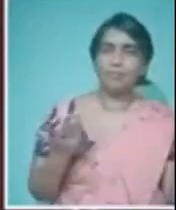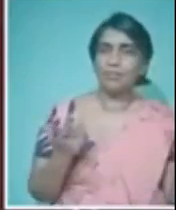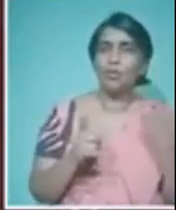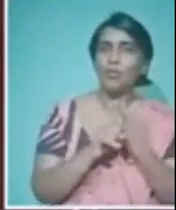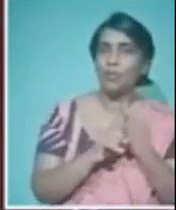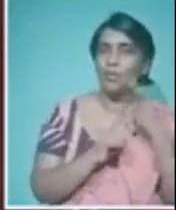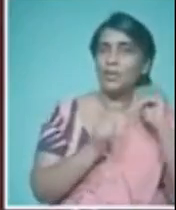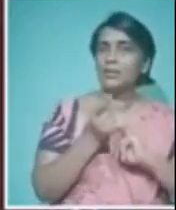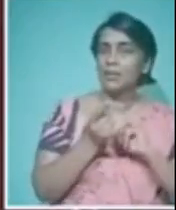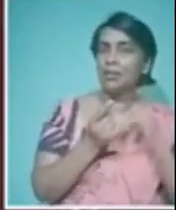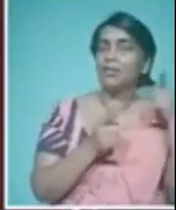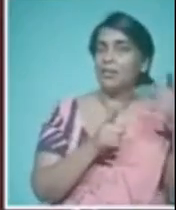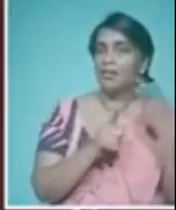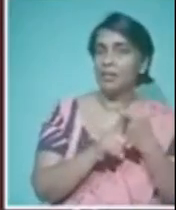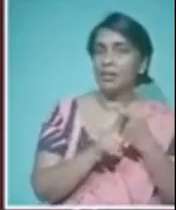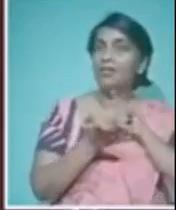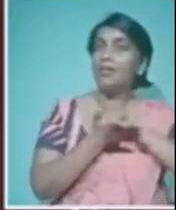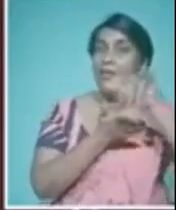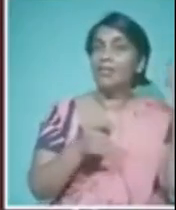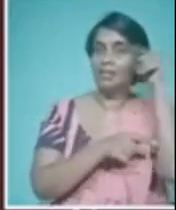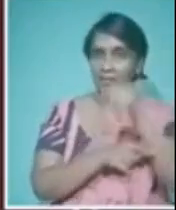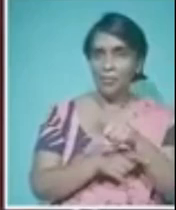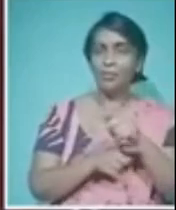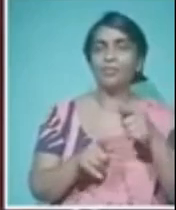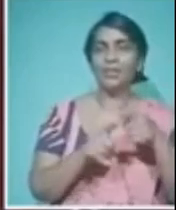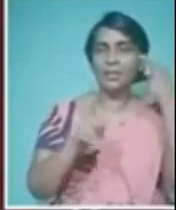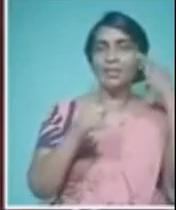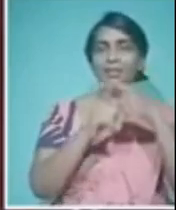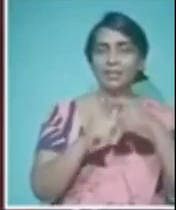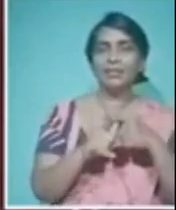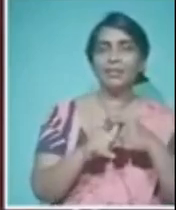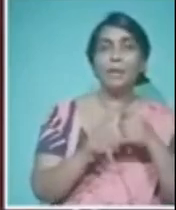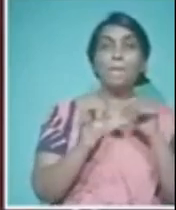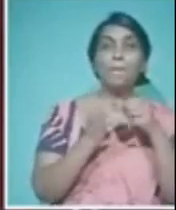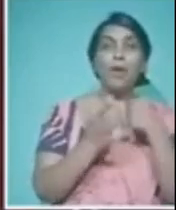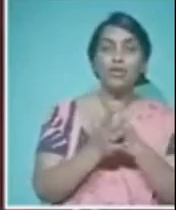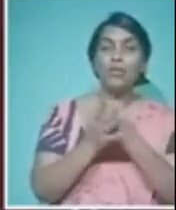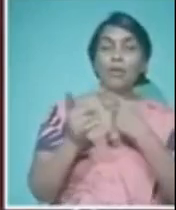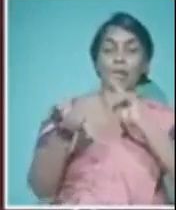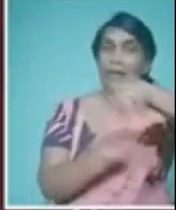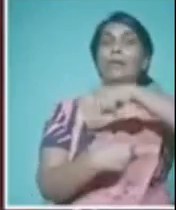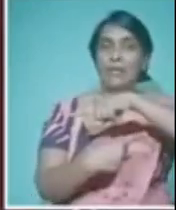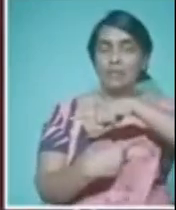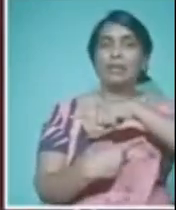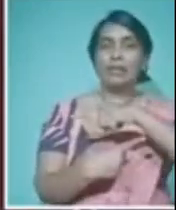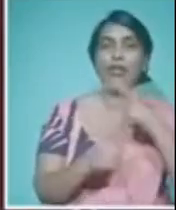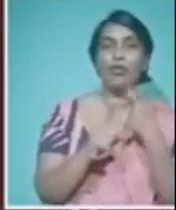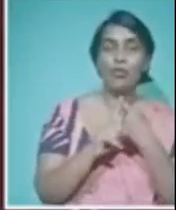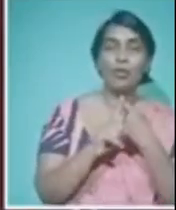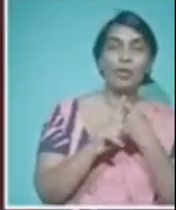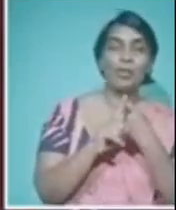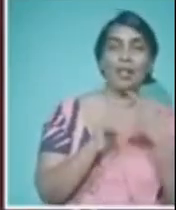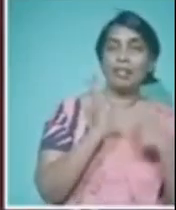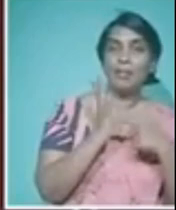කුමාර තිරිමාදුරයි සරත් කොතලාවලයි ගිහිල්ලා එයාපෝට් එකට ගිහිල්ලා පිළිගත්තේ බඳුළු ගුණවර්ධන මාත්‍යතුමාව. වෙන්න ඕනේ කී අනිත් පැත්ත කුමාර තිරිමාදුරයි